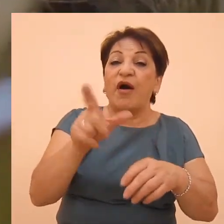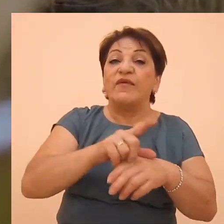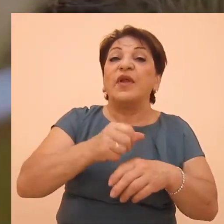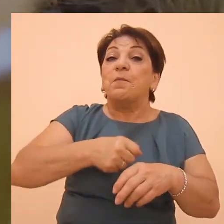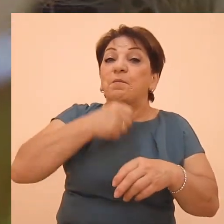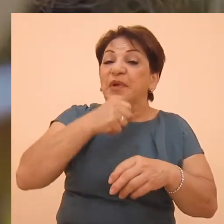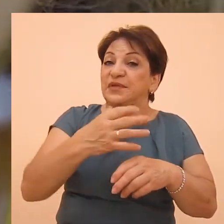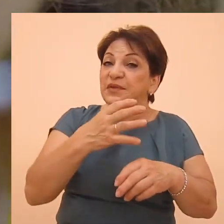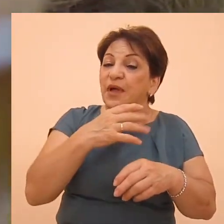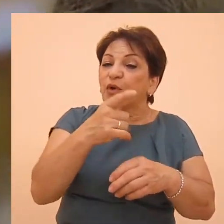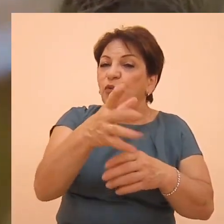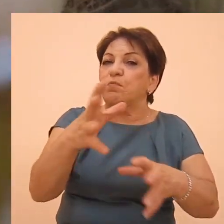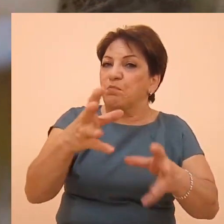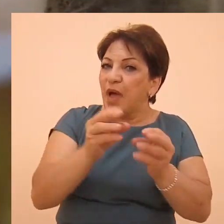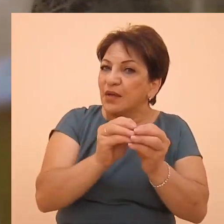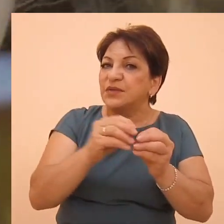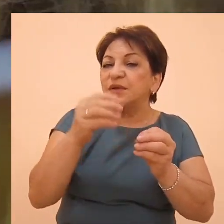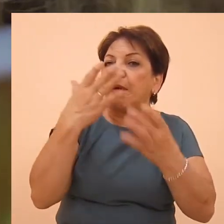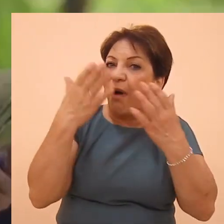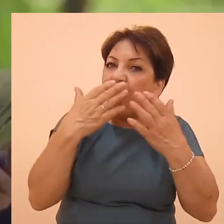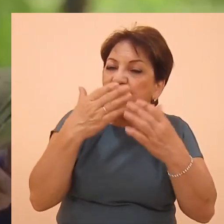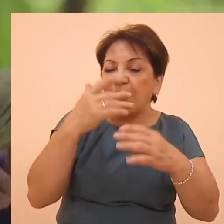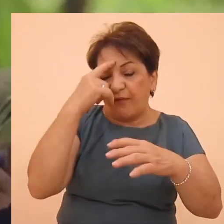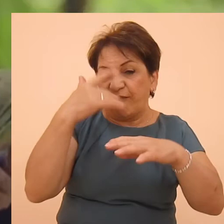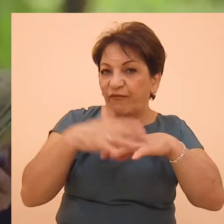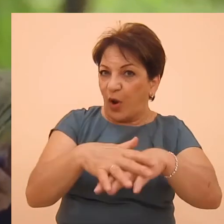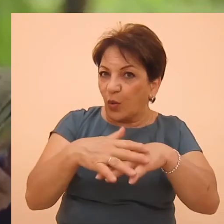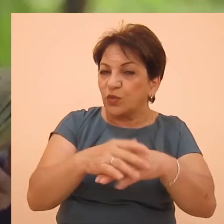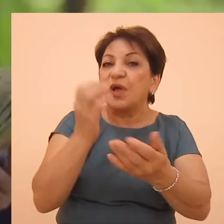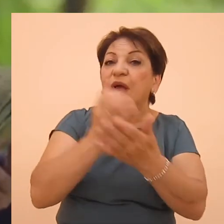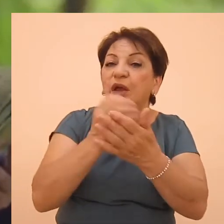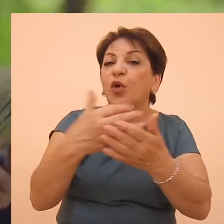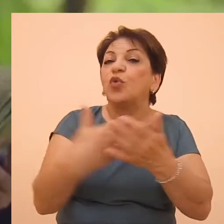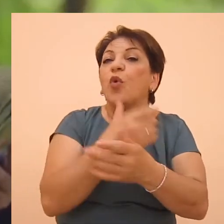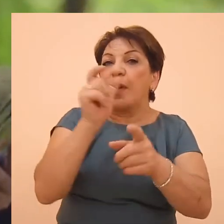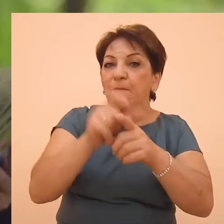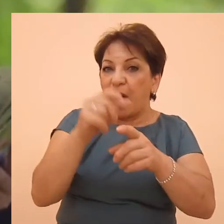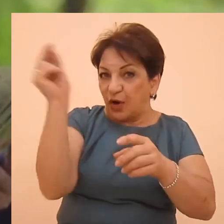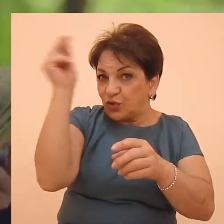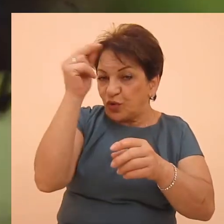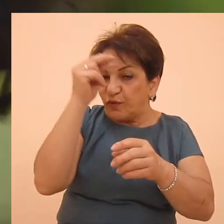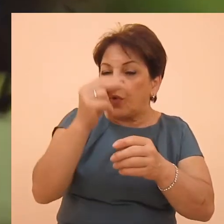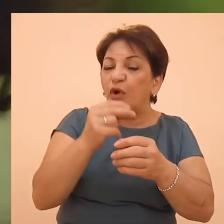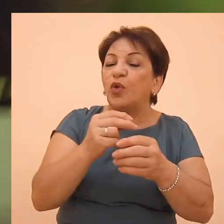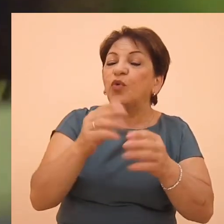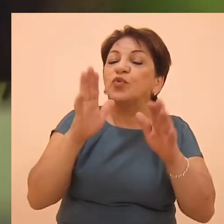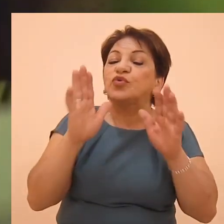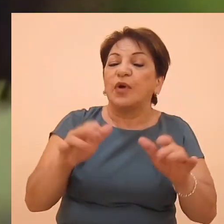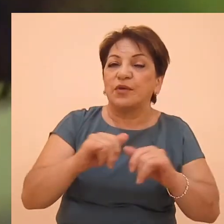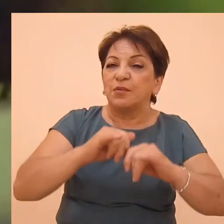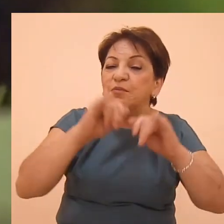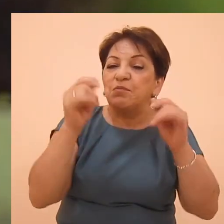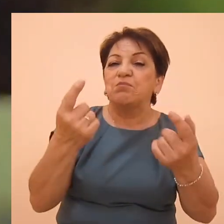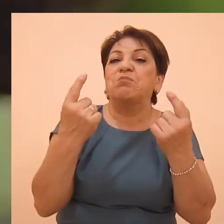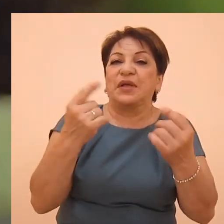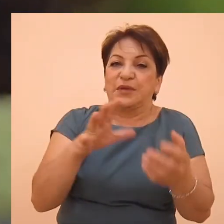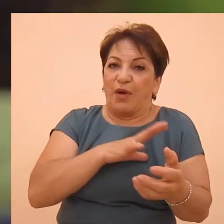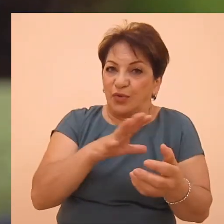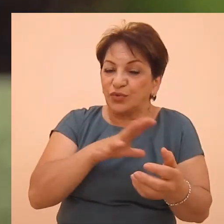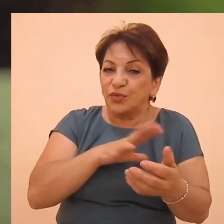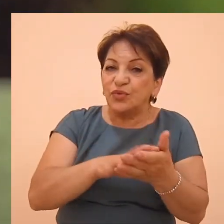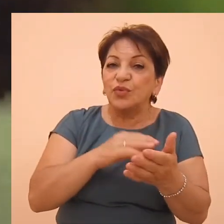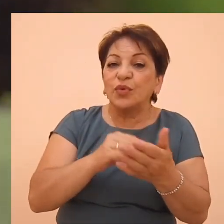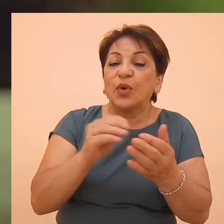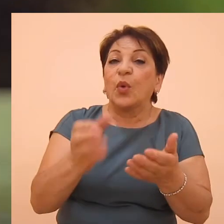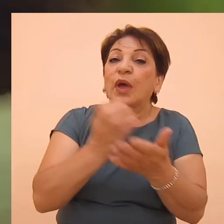կարդացեք ու վերլուծեք կարդացածը միասին։ Գիրքը նոր բառեր սովորելու անսպառ աղբյուր է երեխայի համար։ Սովորաբար վաղ